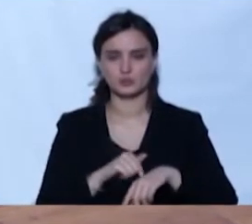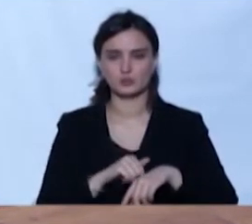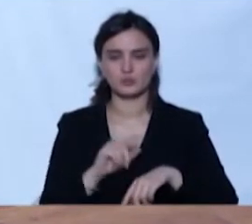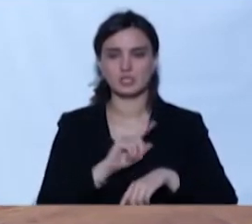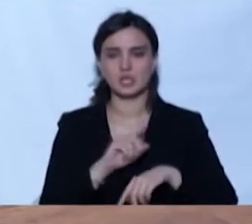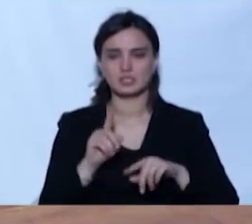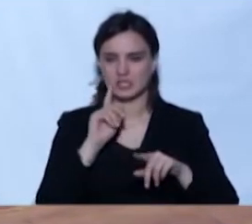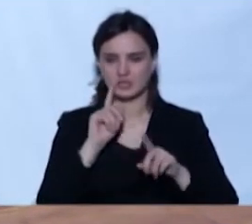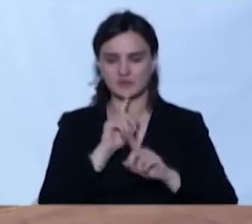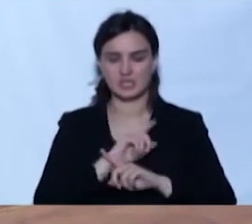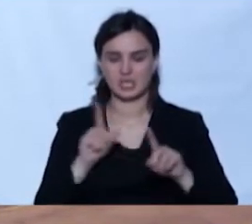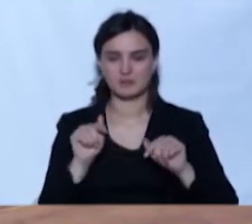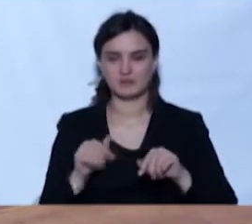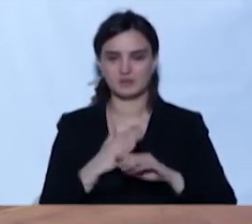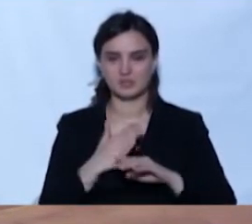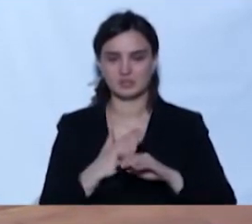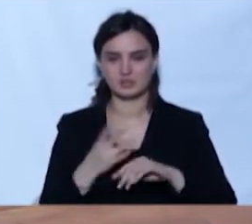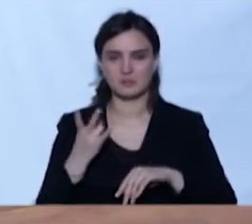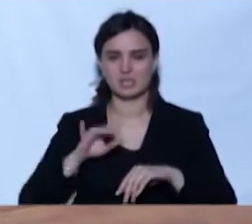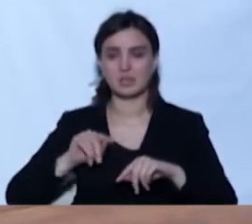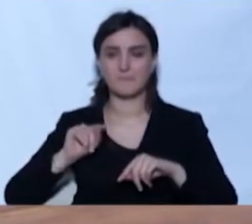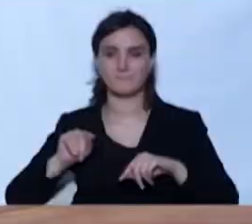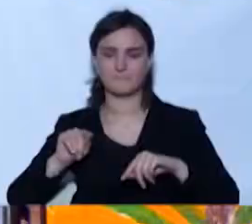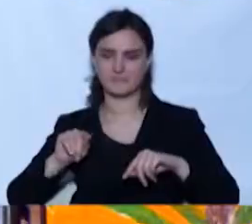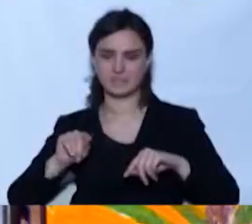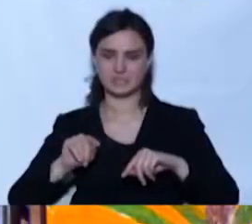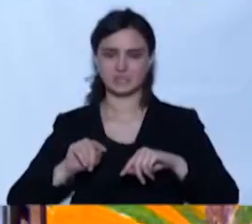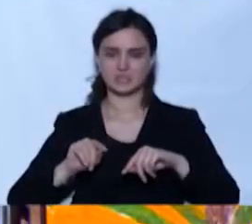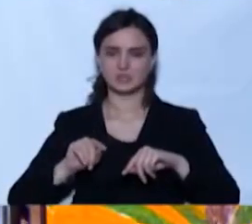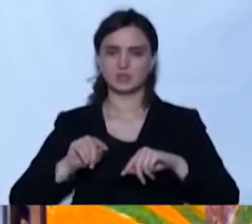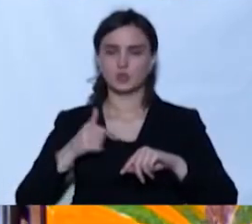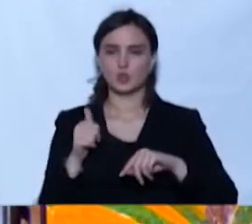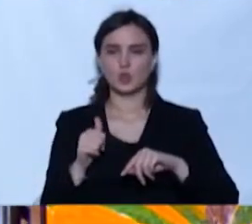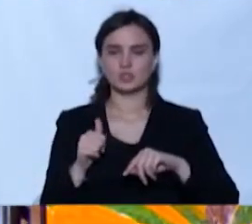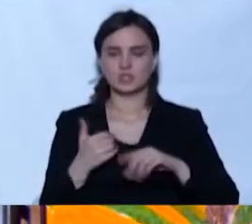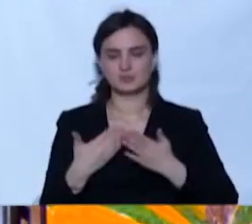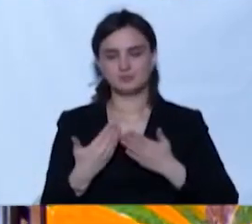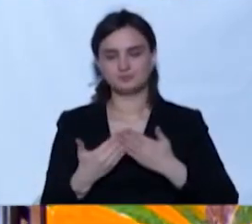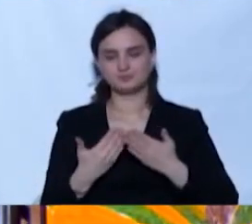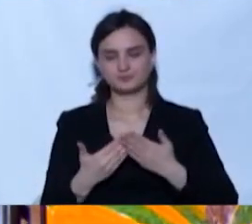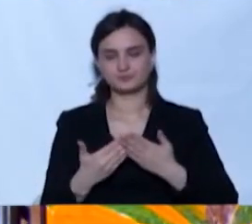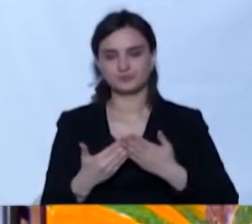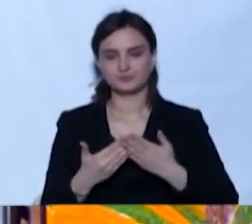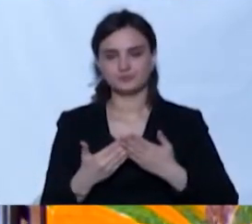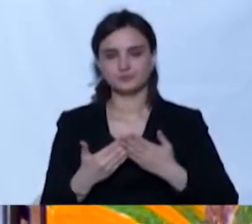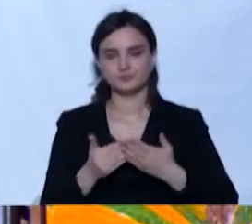წინაშე დგას, მაგრამ ის არ თრგუნავს ადამიანს, როგორც ამას მაგალითად ბერძნული